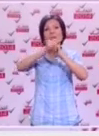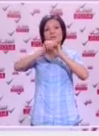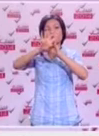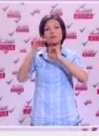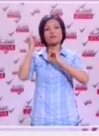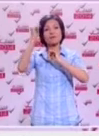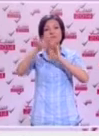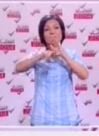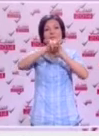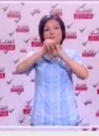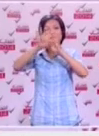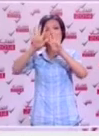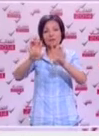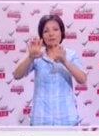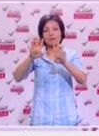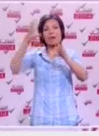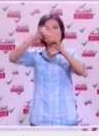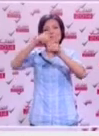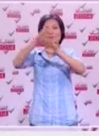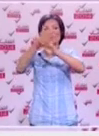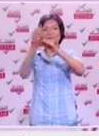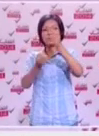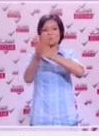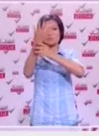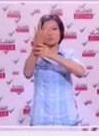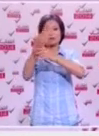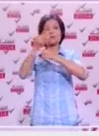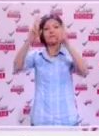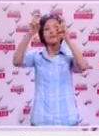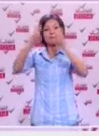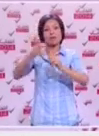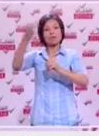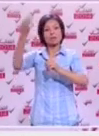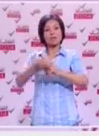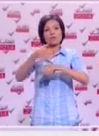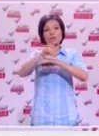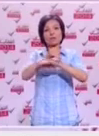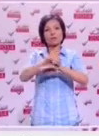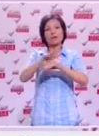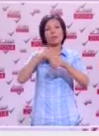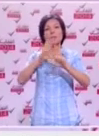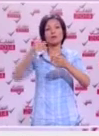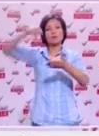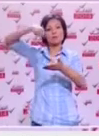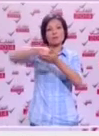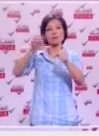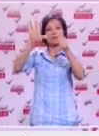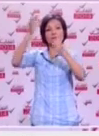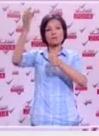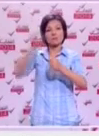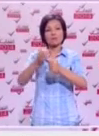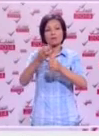2015 2019 تتضمن عدد من المشاريع التي ستخفض من نسبه البطاله الى حوالي 6% بفضل